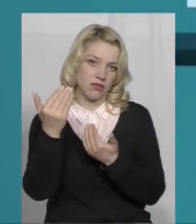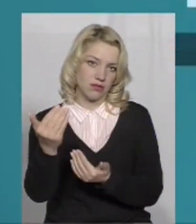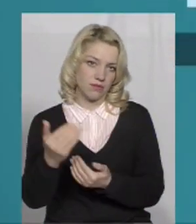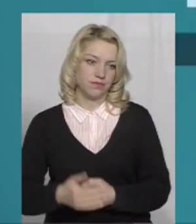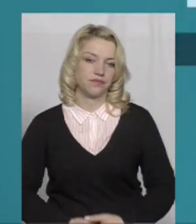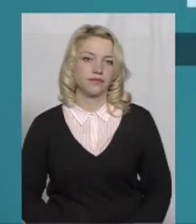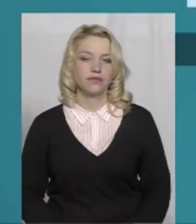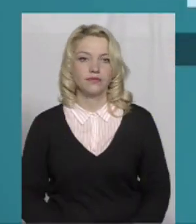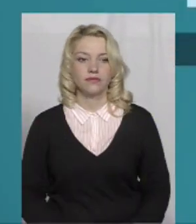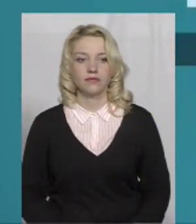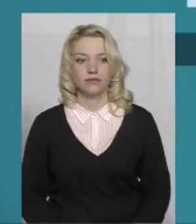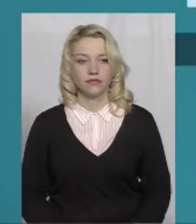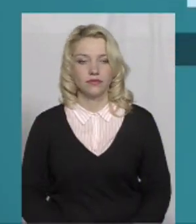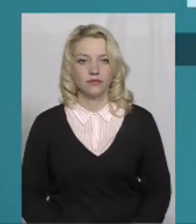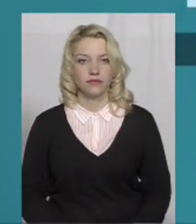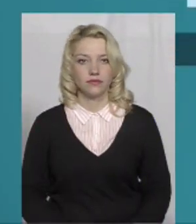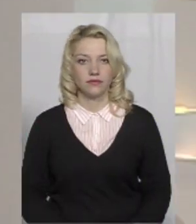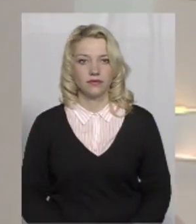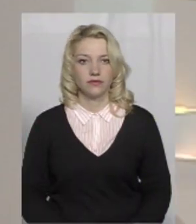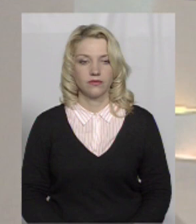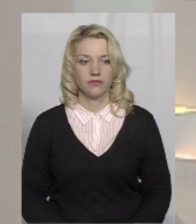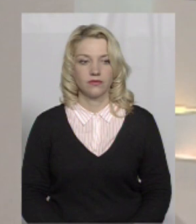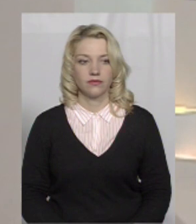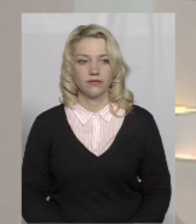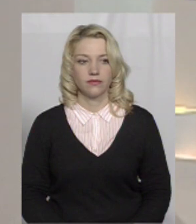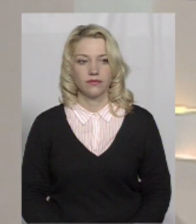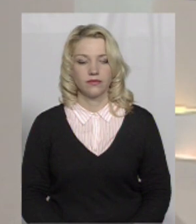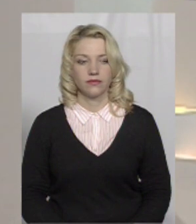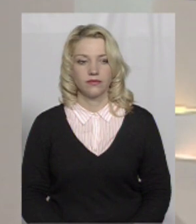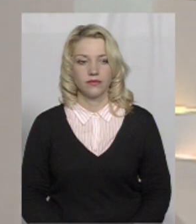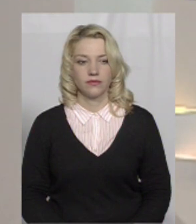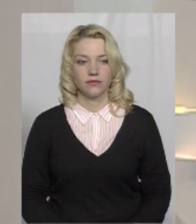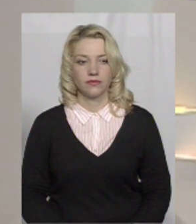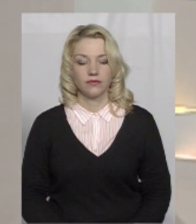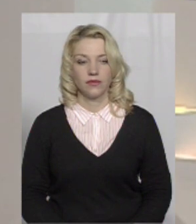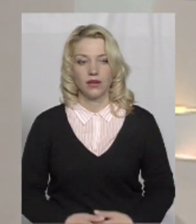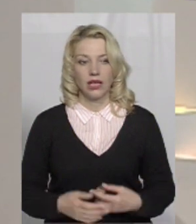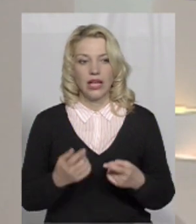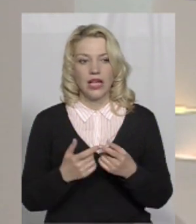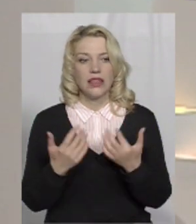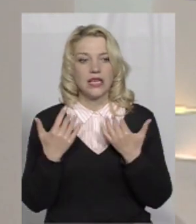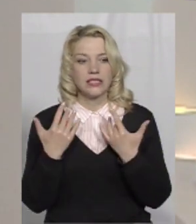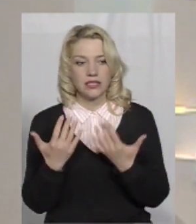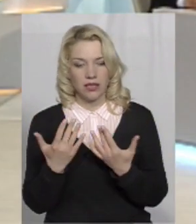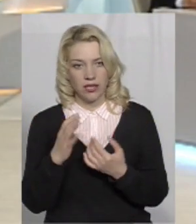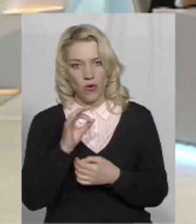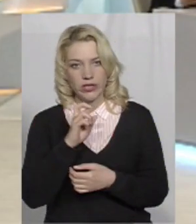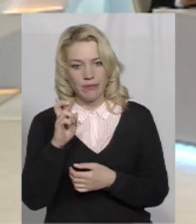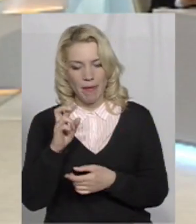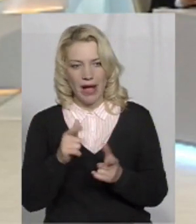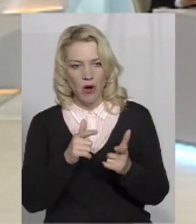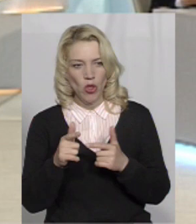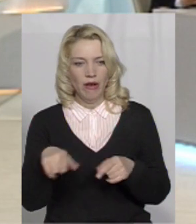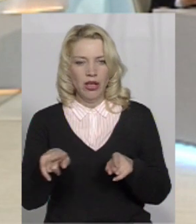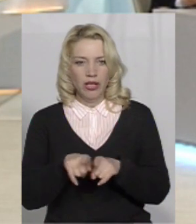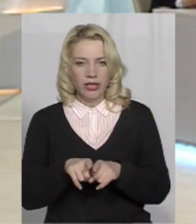співвласників. Пане Богдане, наскільки ОСББ готові до